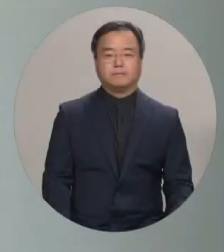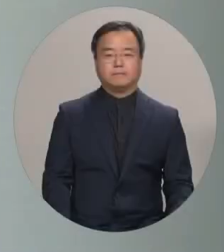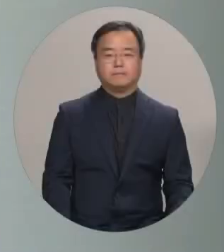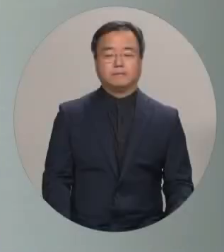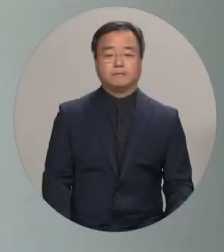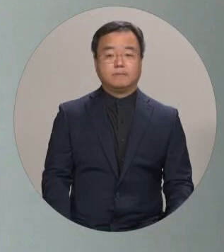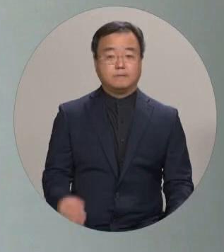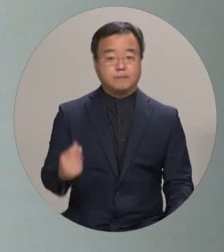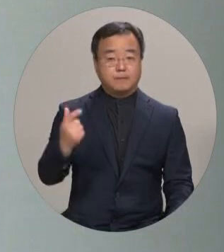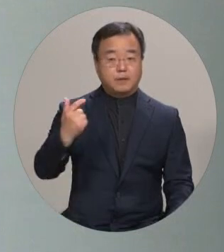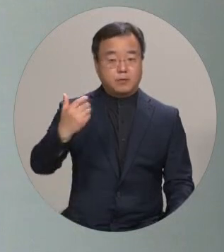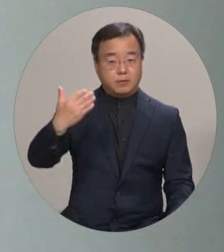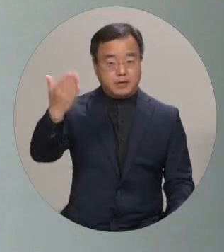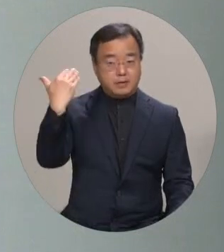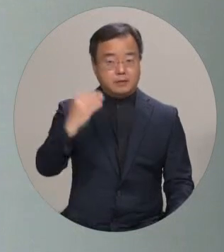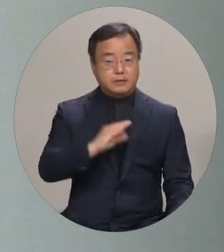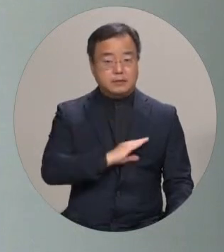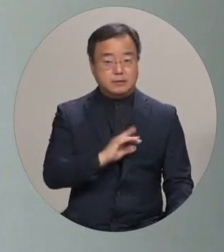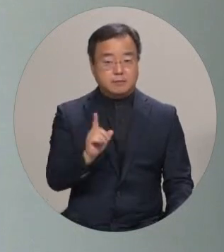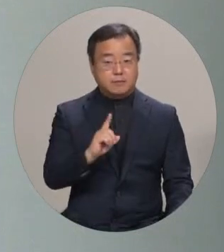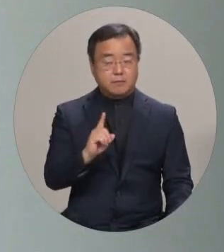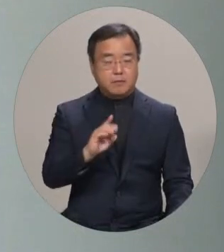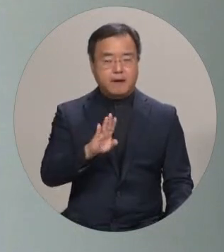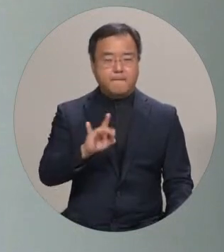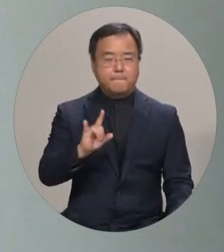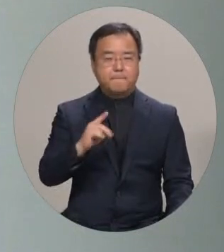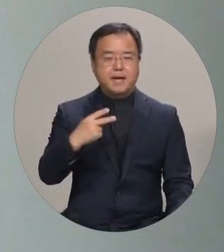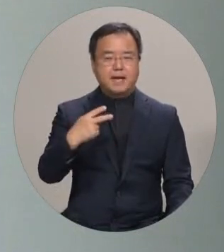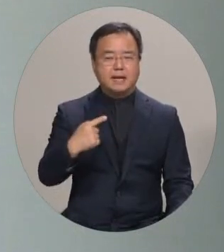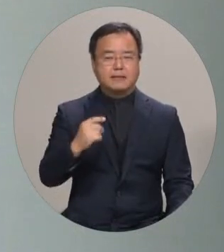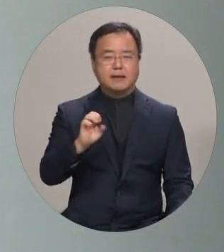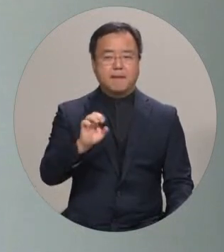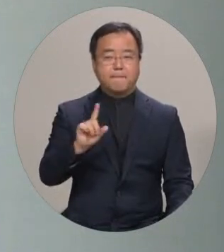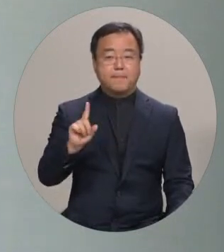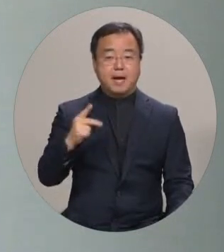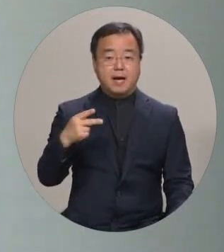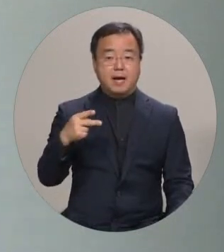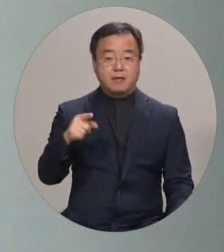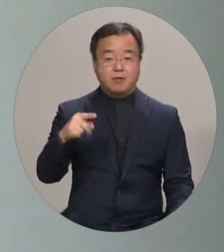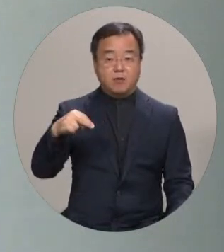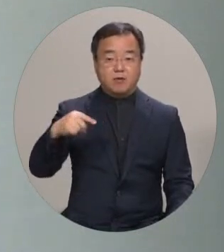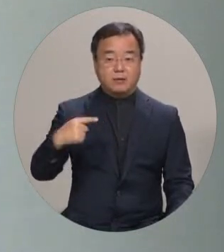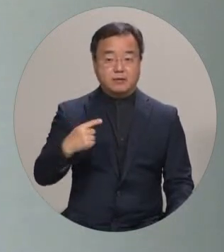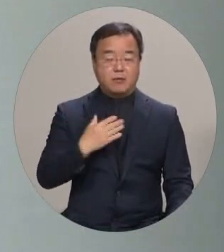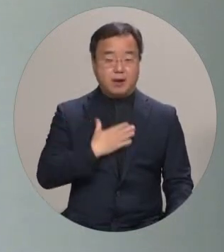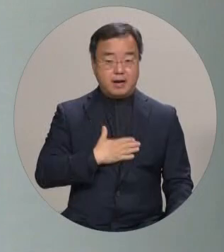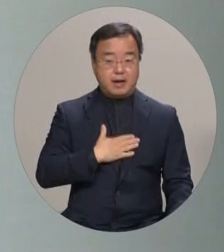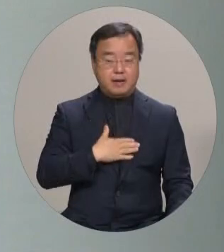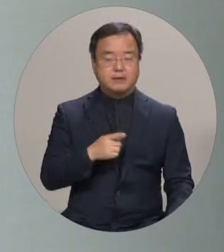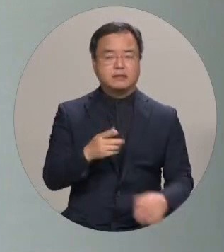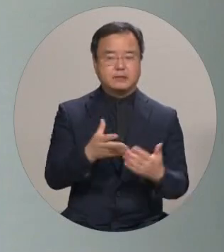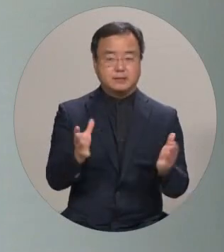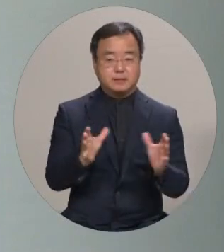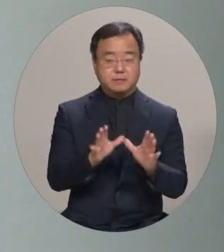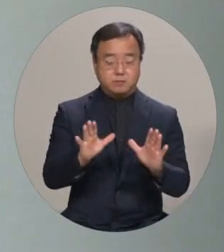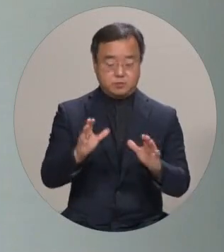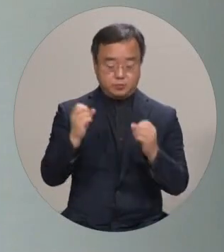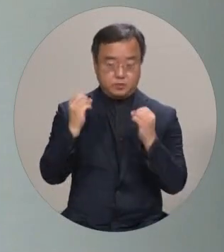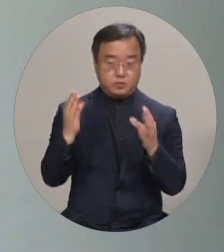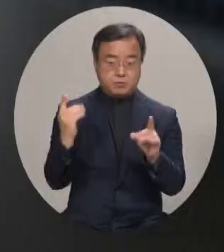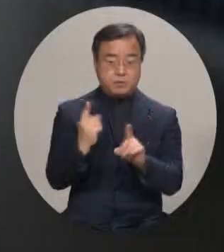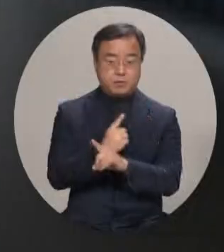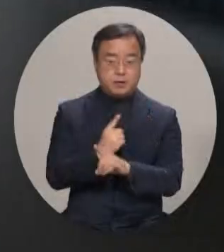네 과거 이름인 배드파더스 더 알려진 단체 양육비에 해결하는 사람들의 구본창 대표와이 문제 자세히 집어봅니다